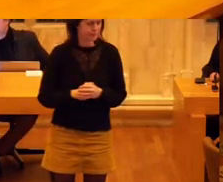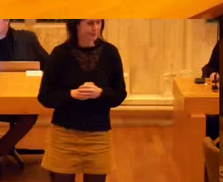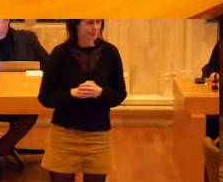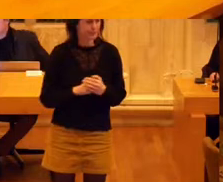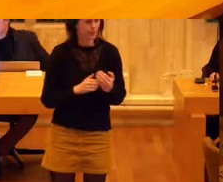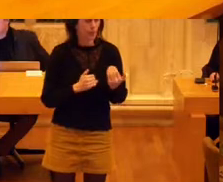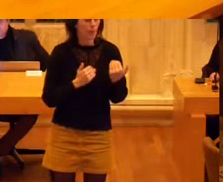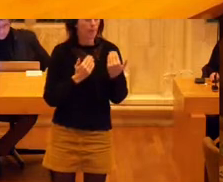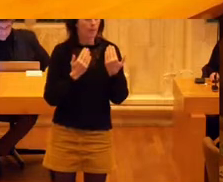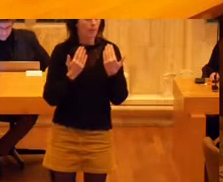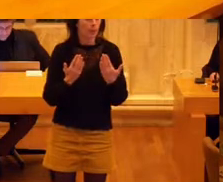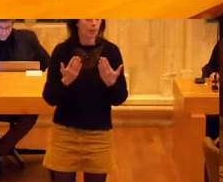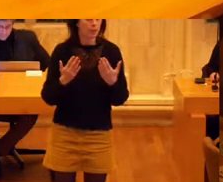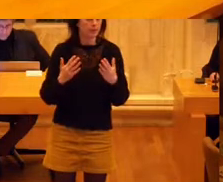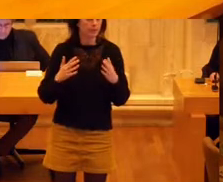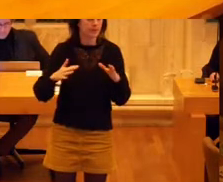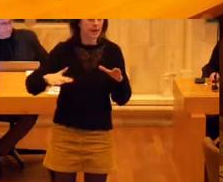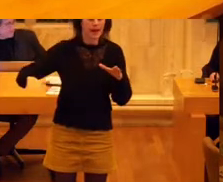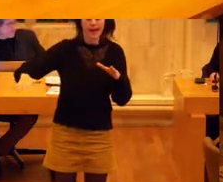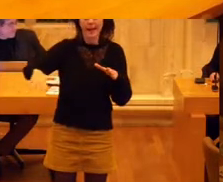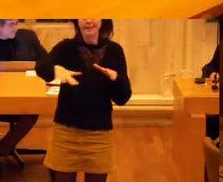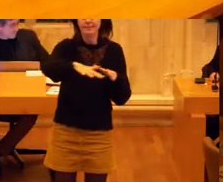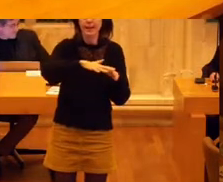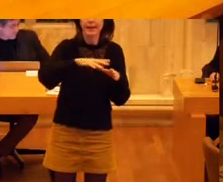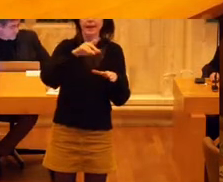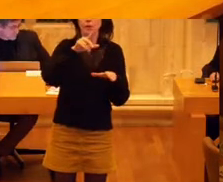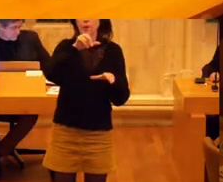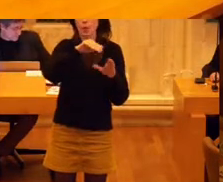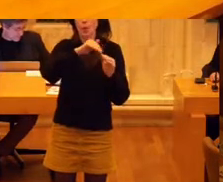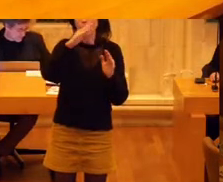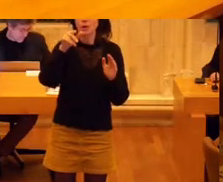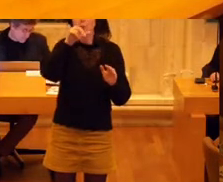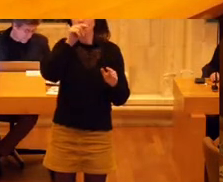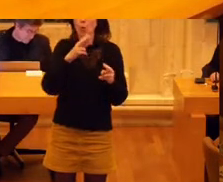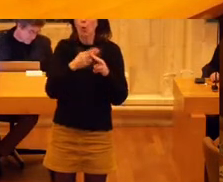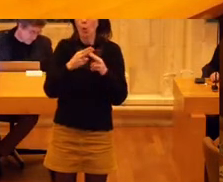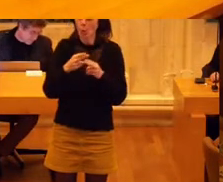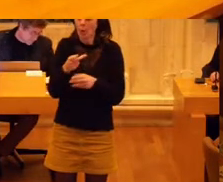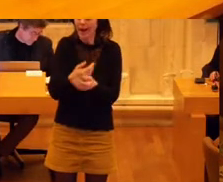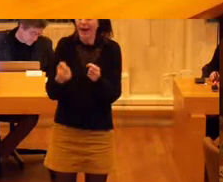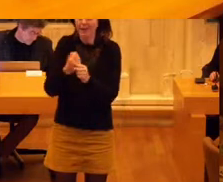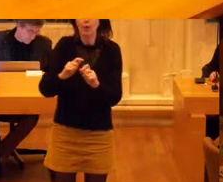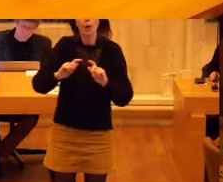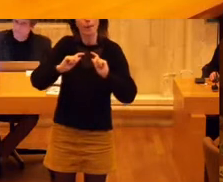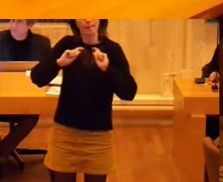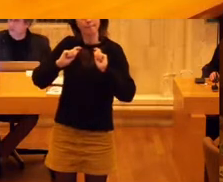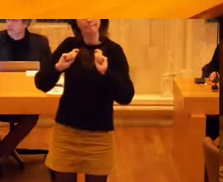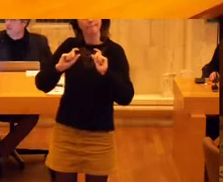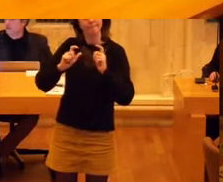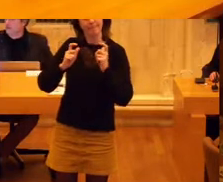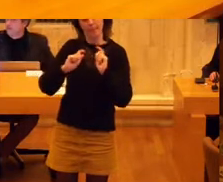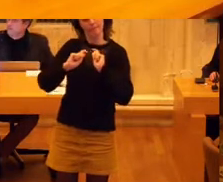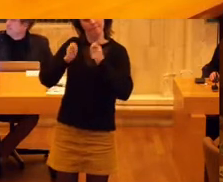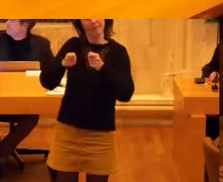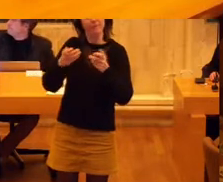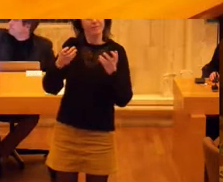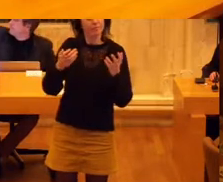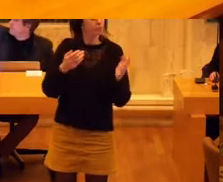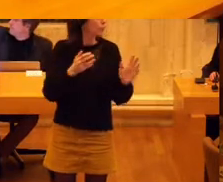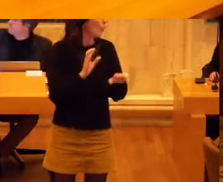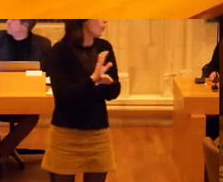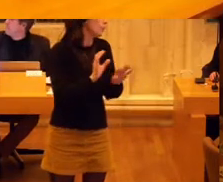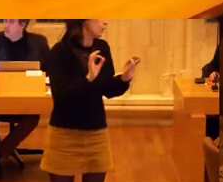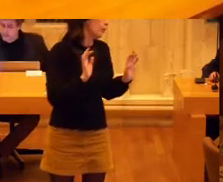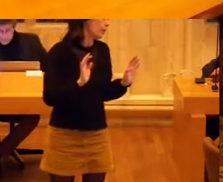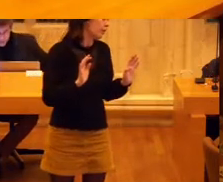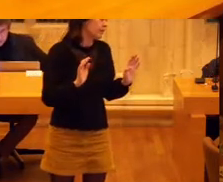de dénommer l'esplanade de la colline aux oiseaux du nom de son créateur. Bon, personne n'y verra d'opposition, j'imagine.